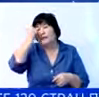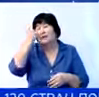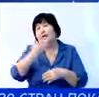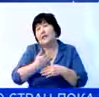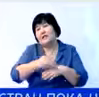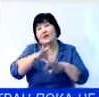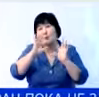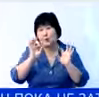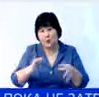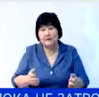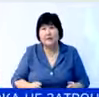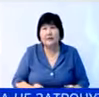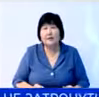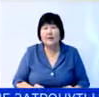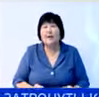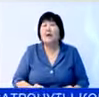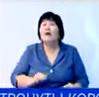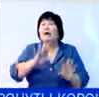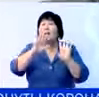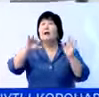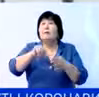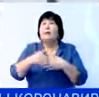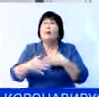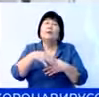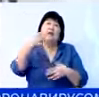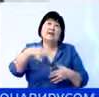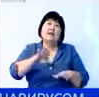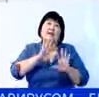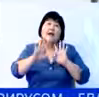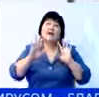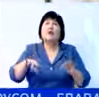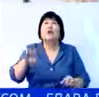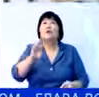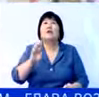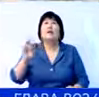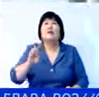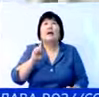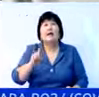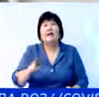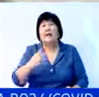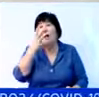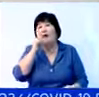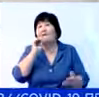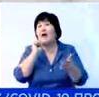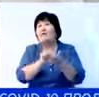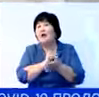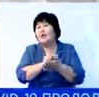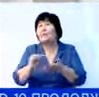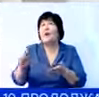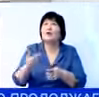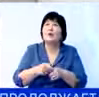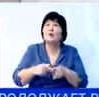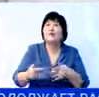искусстве на выставке представлено около 40 экспонатов ему галечным беги мовы это фотографии документы с